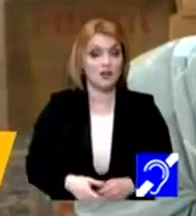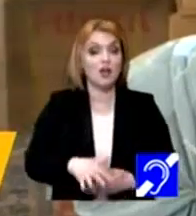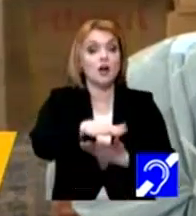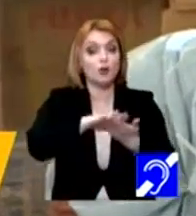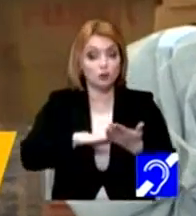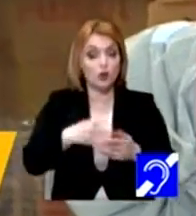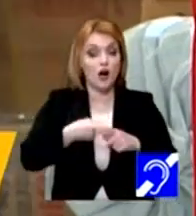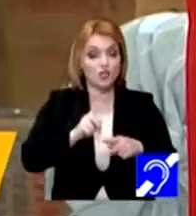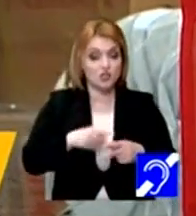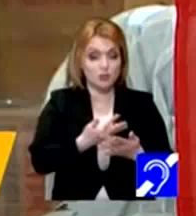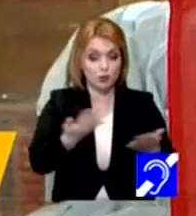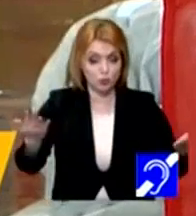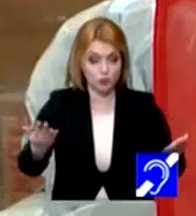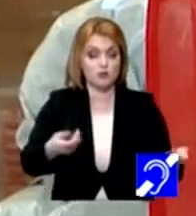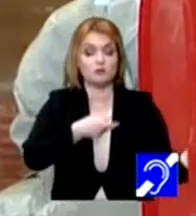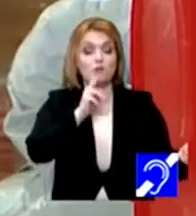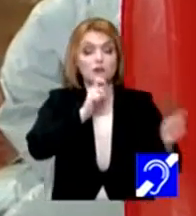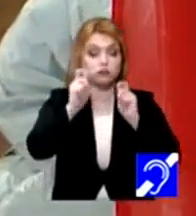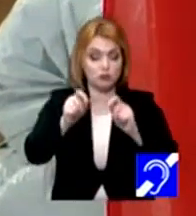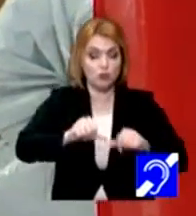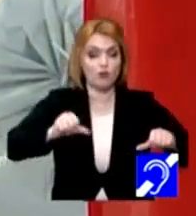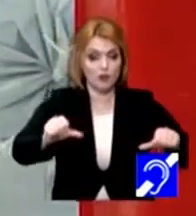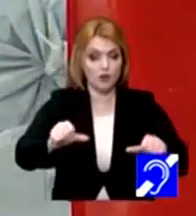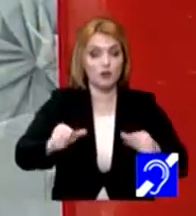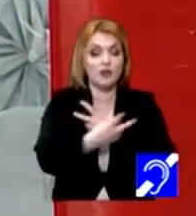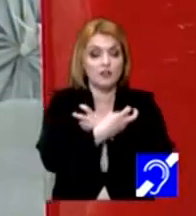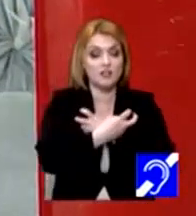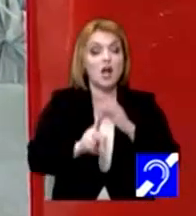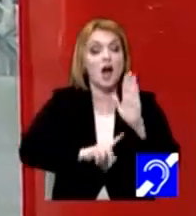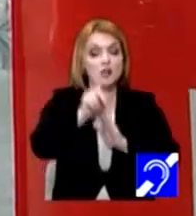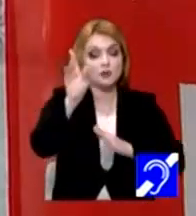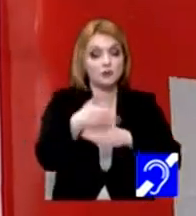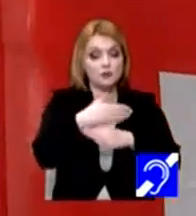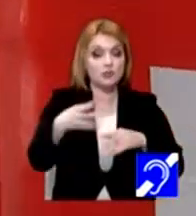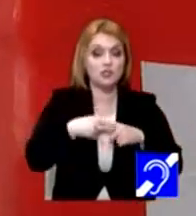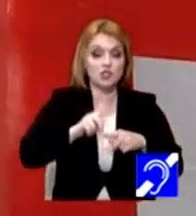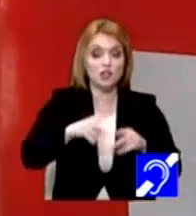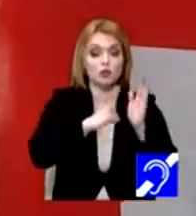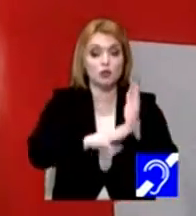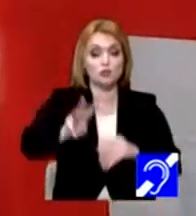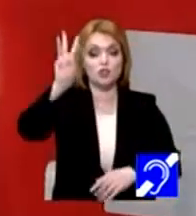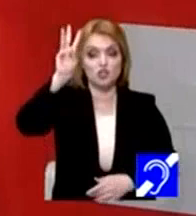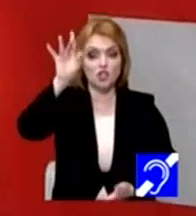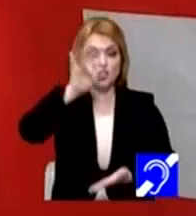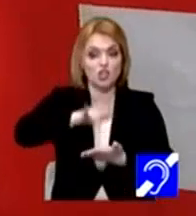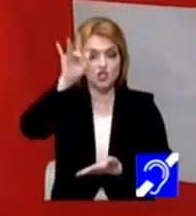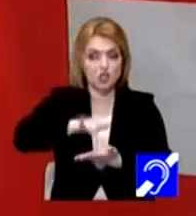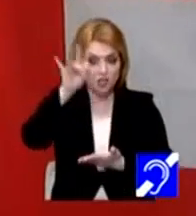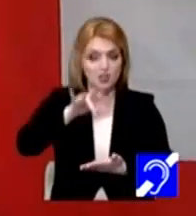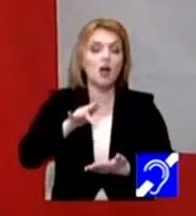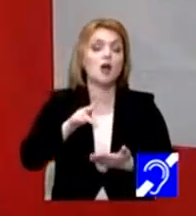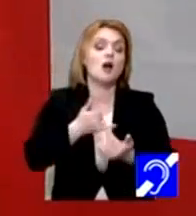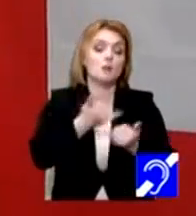continuare, aceste produse donate de guvernul Elveției vor fi repartizate în cele peste 90 de centre de plasament improvizate